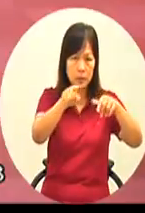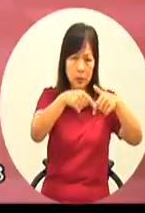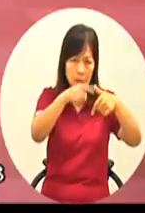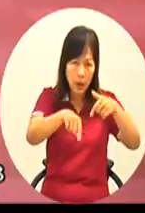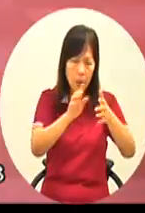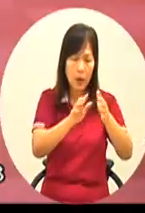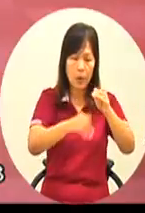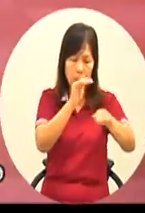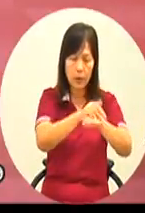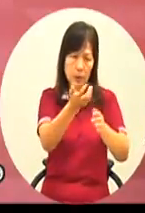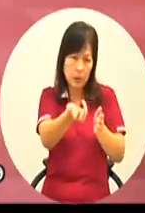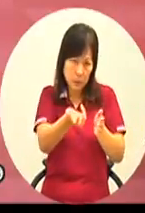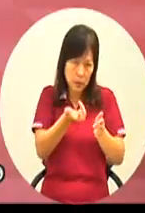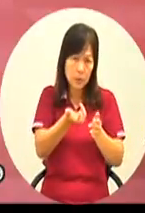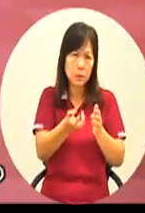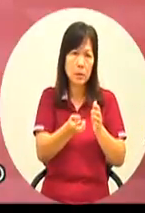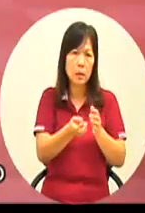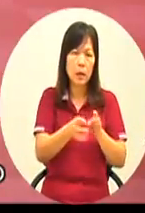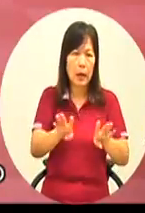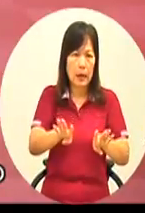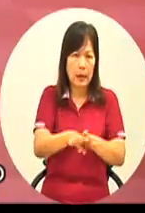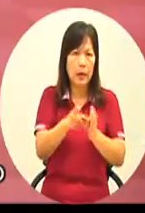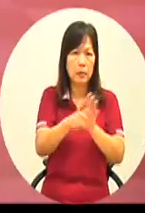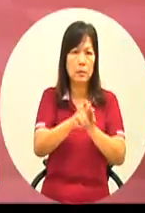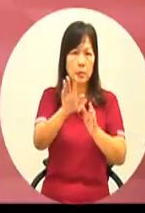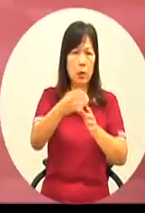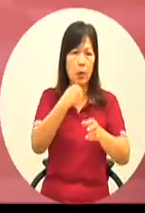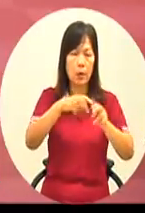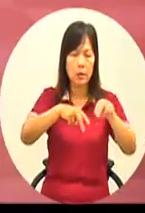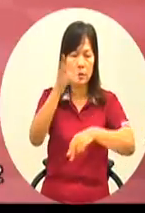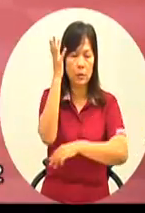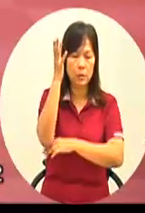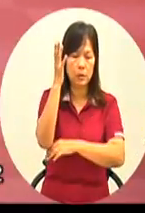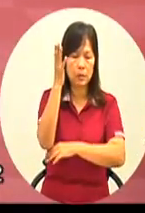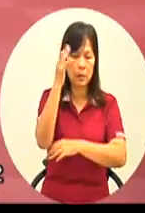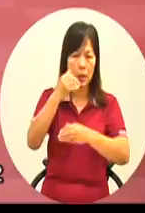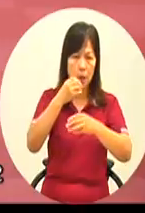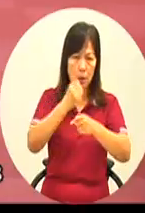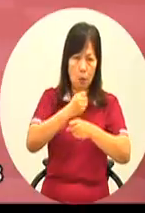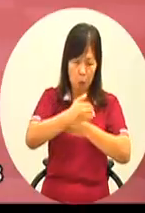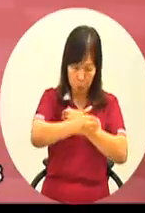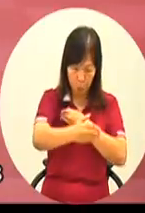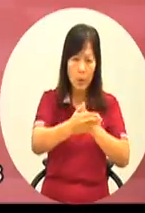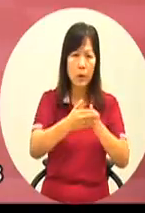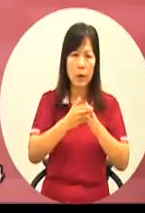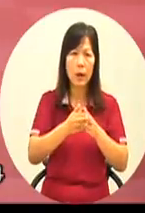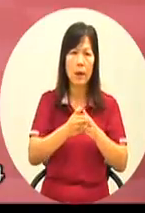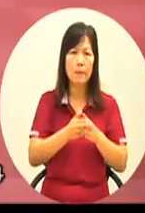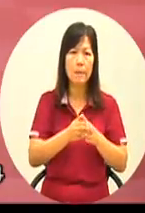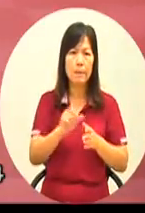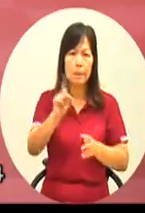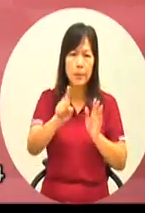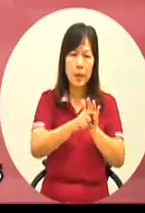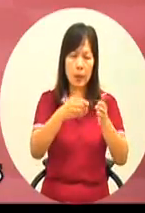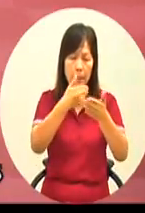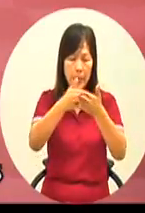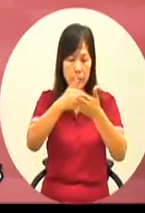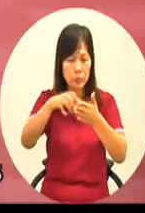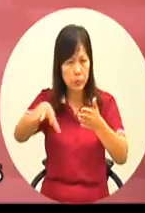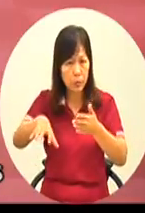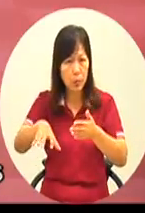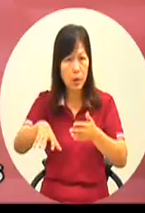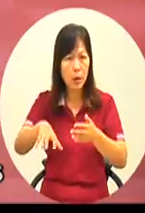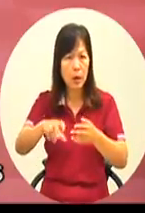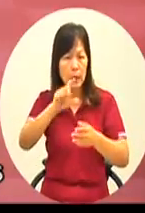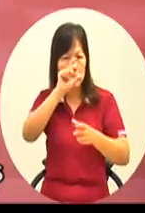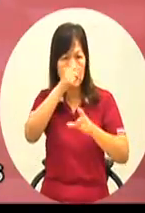完成之前启动行政程序，好，怎么样把美术馆这个